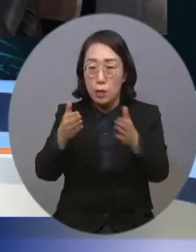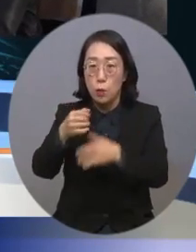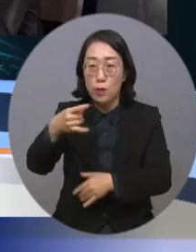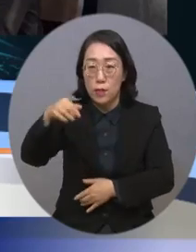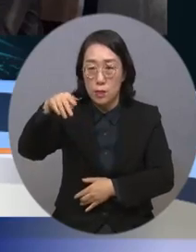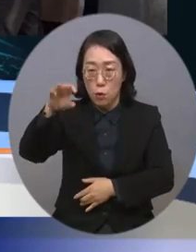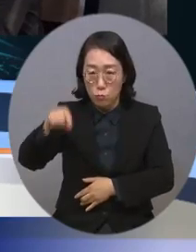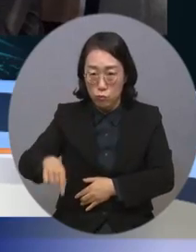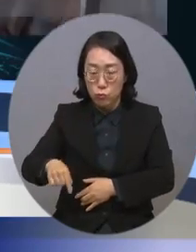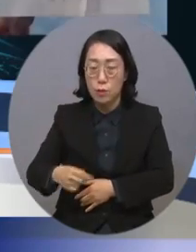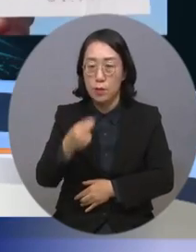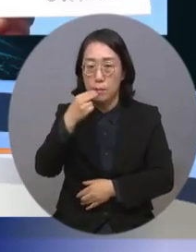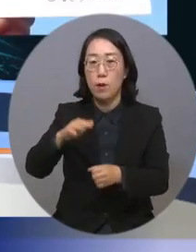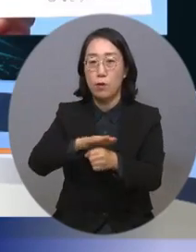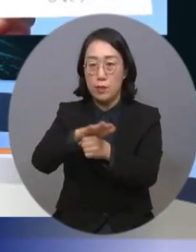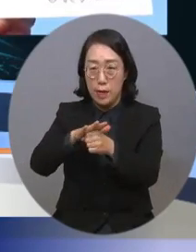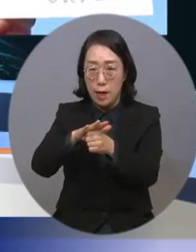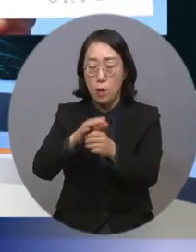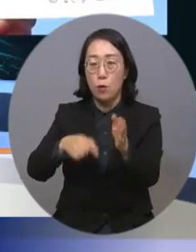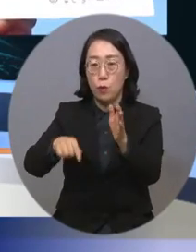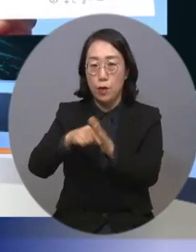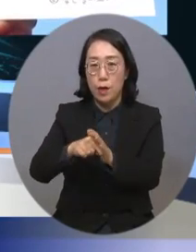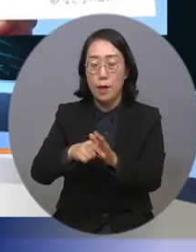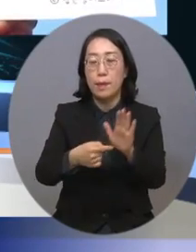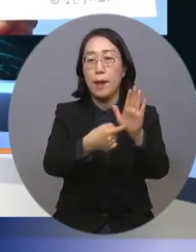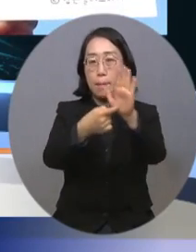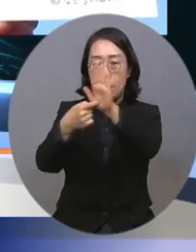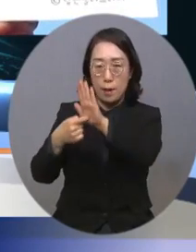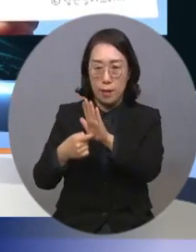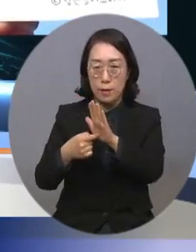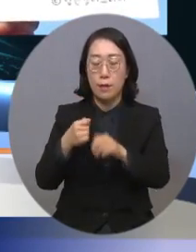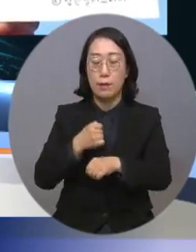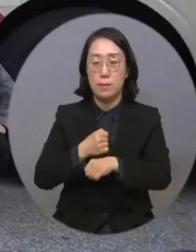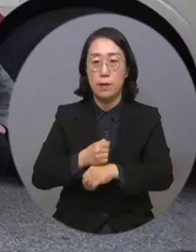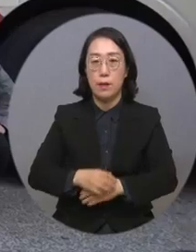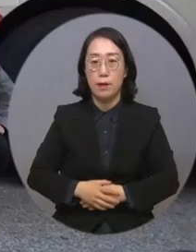의정부에서 생명사랑을 실천하는 캠페인을 진행했습니다.